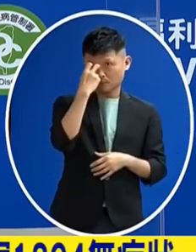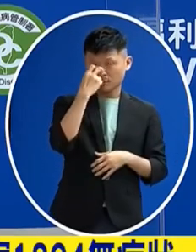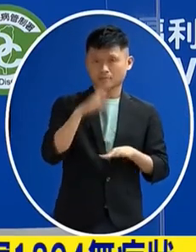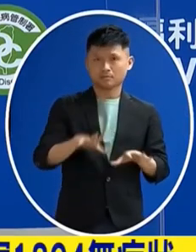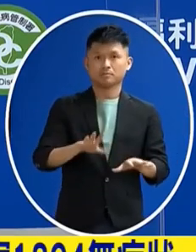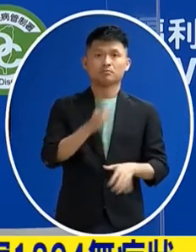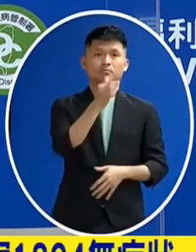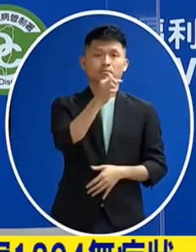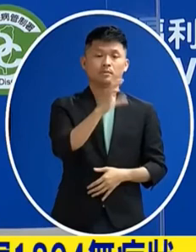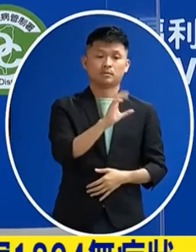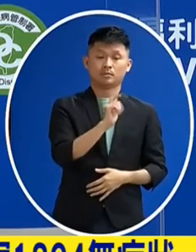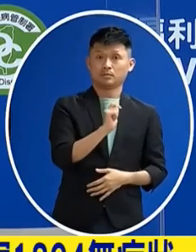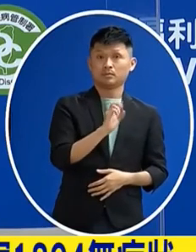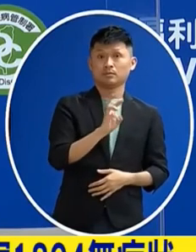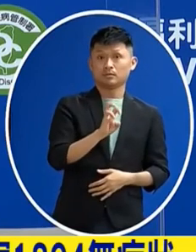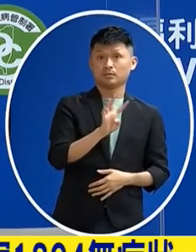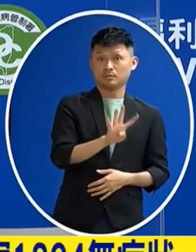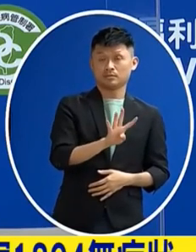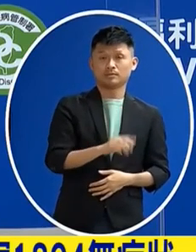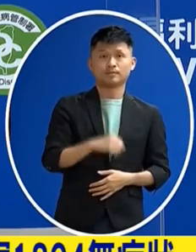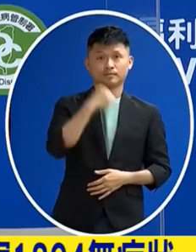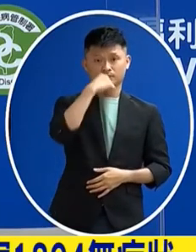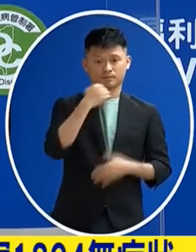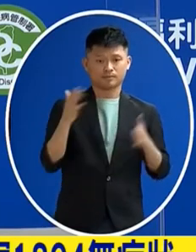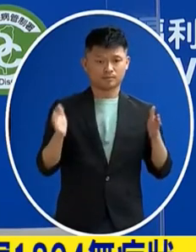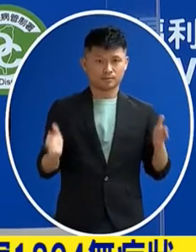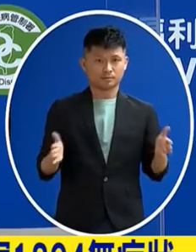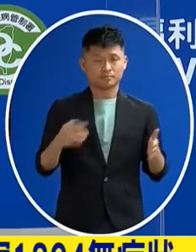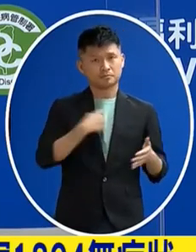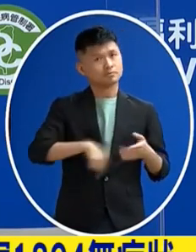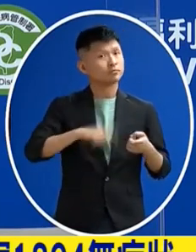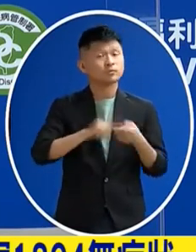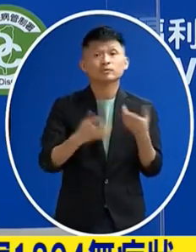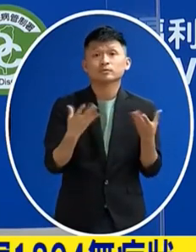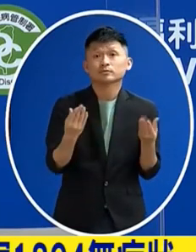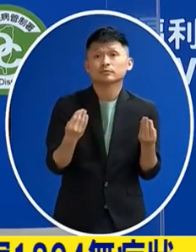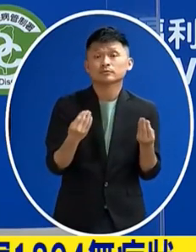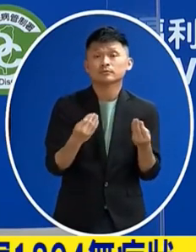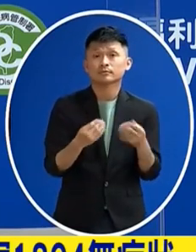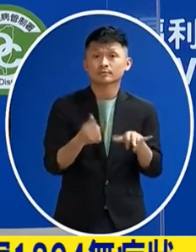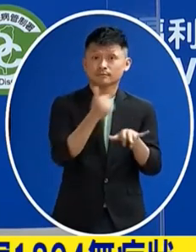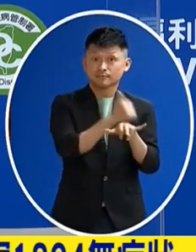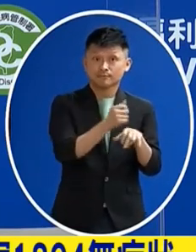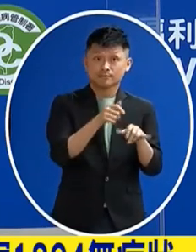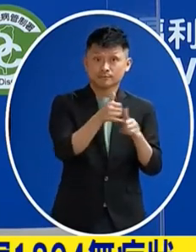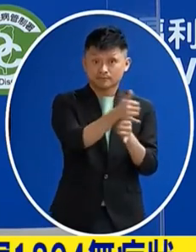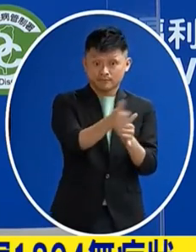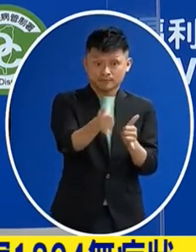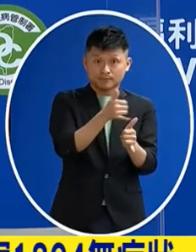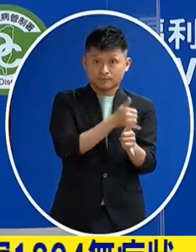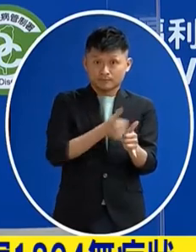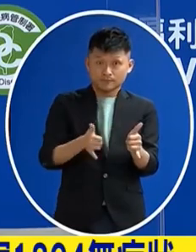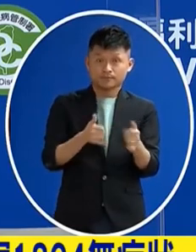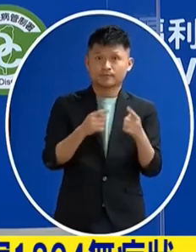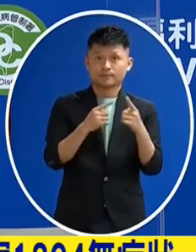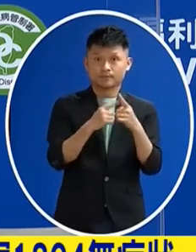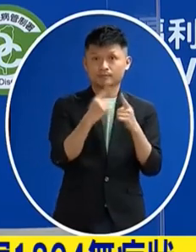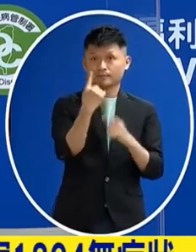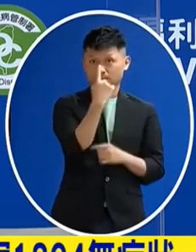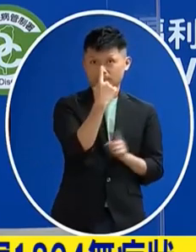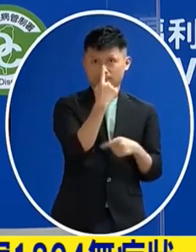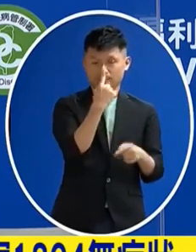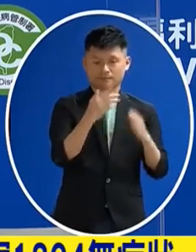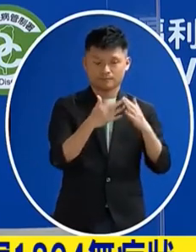诊 ，CT 值30，那在台期间没有症状，那同班机的接触者1人列为居家隔离。